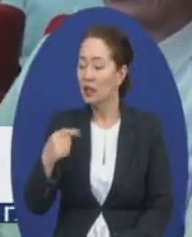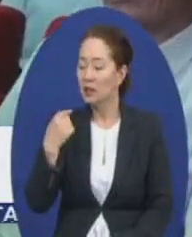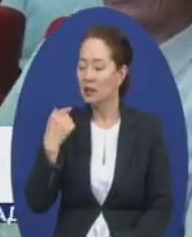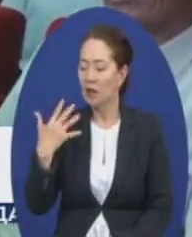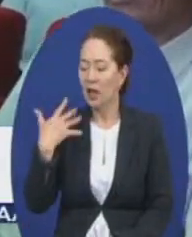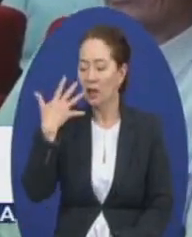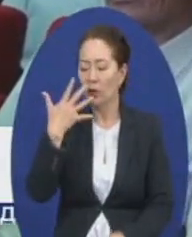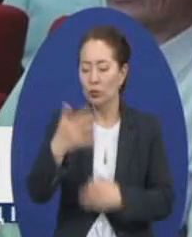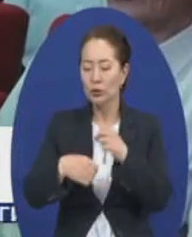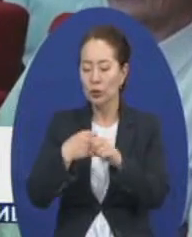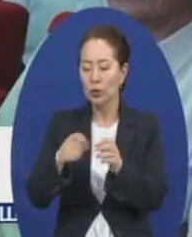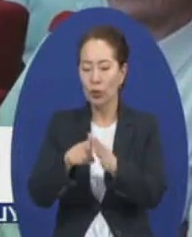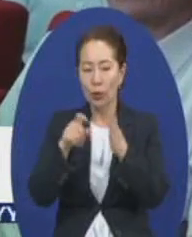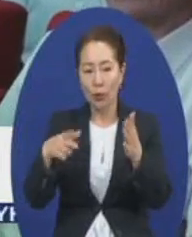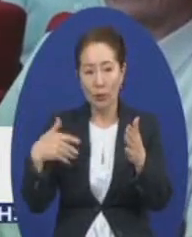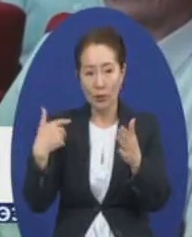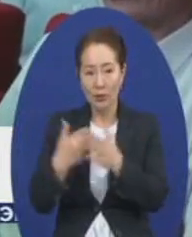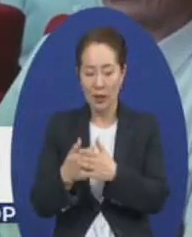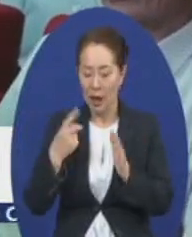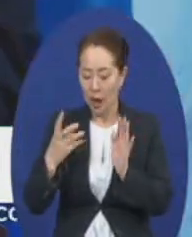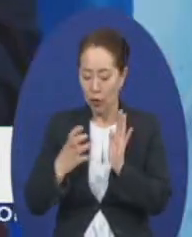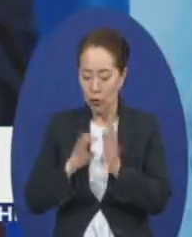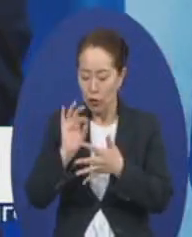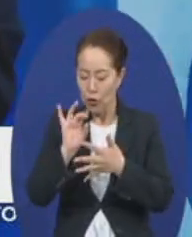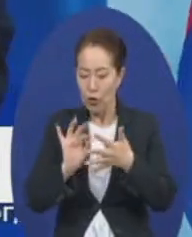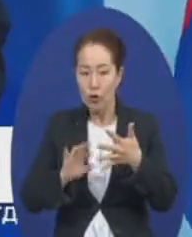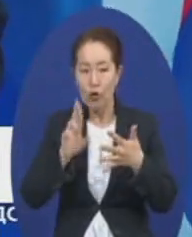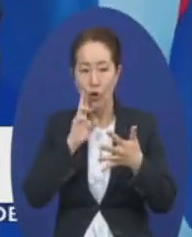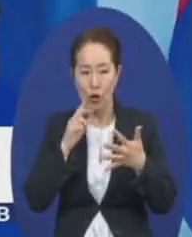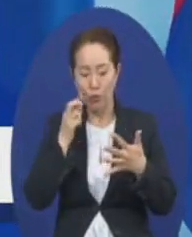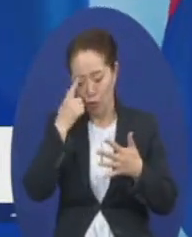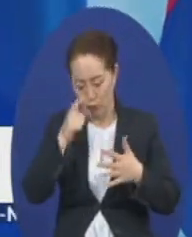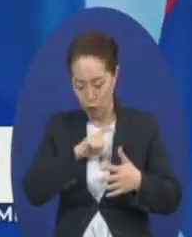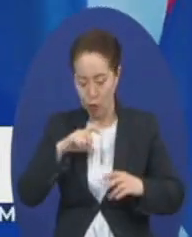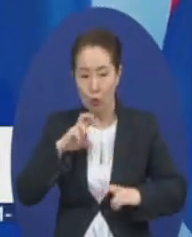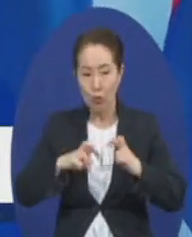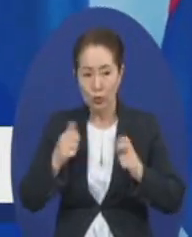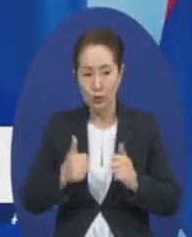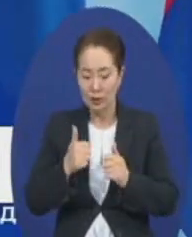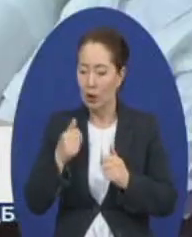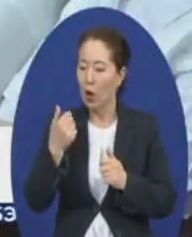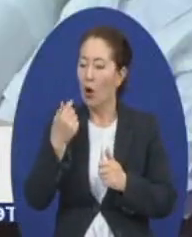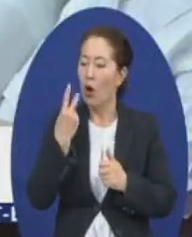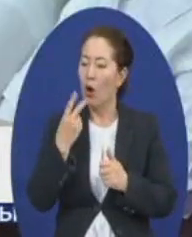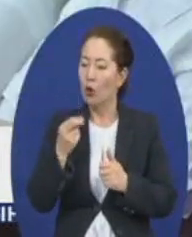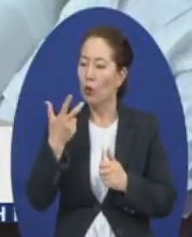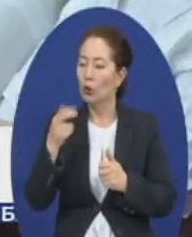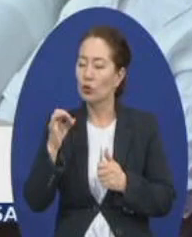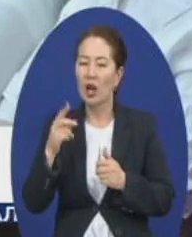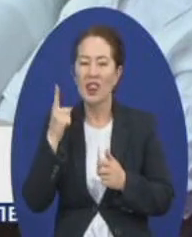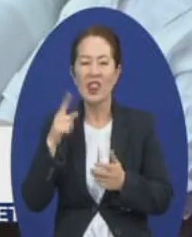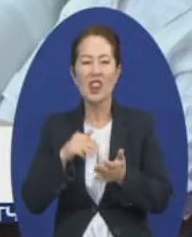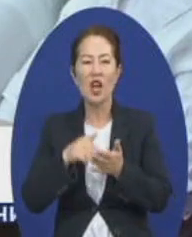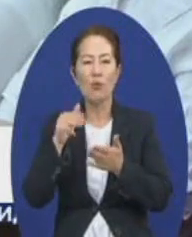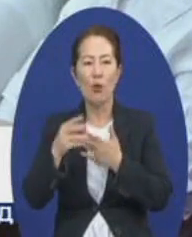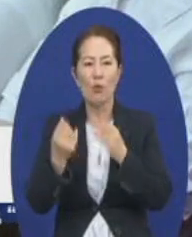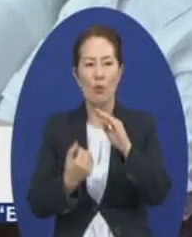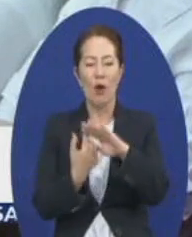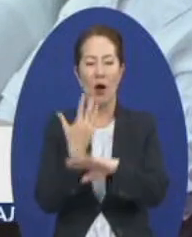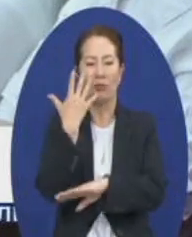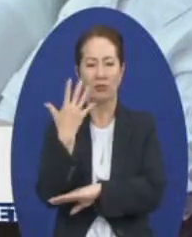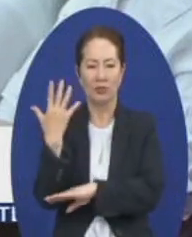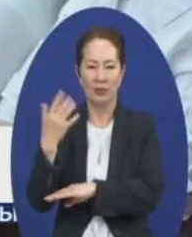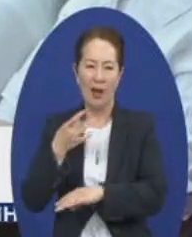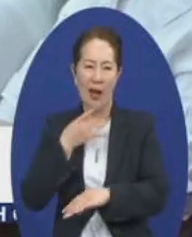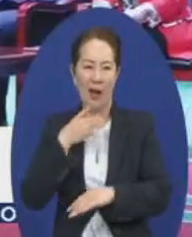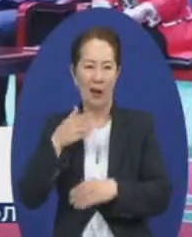жилд гол нэрийн 19 төрлийн хүнсний бүтээгдэхүүнээр хэрэгцээгээ дотоодосоо хангах, 2030 он хүртэл тэрбумаар тологдох мод тарьж ургуулах,